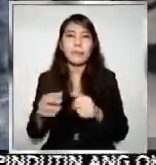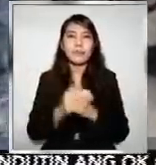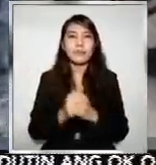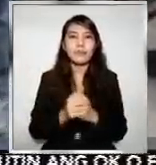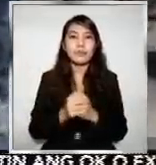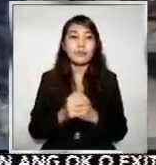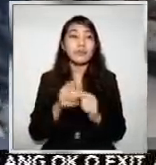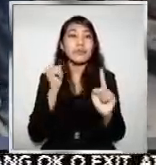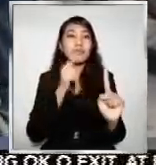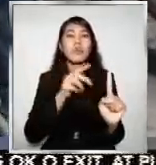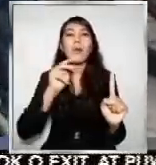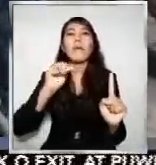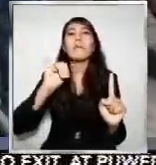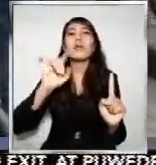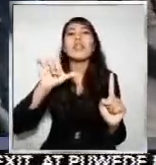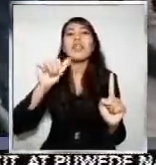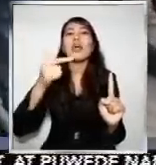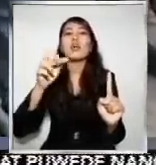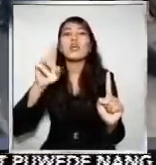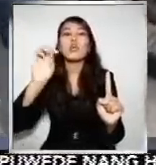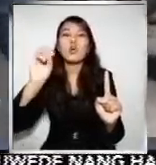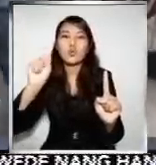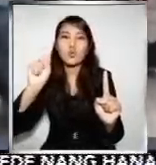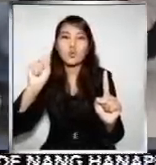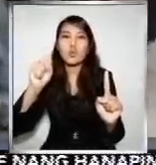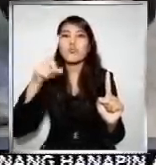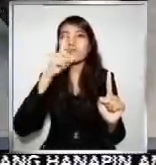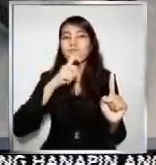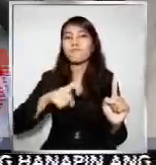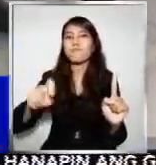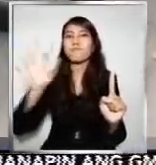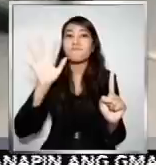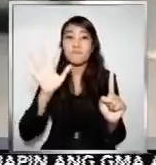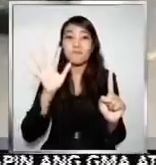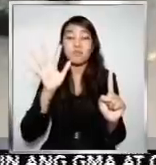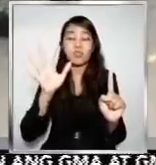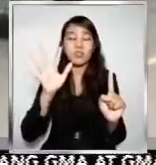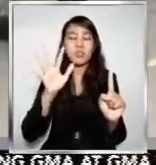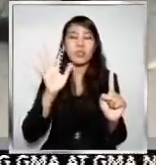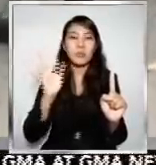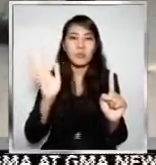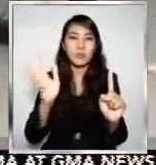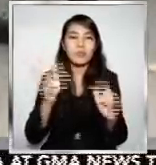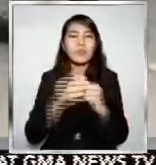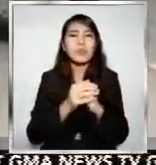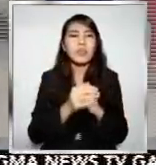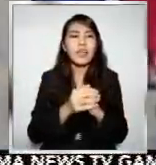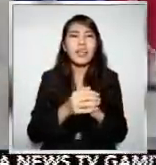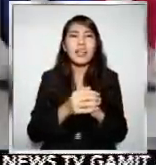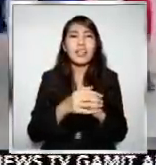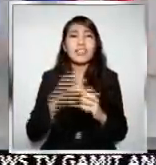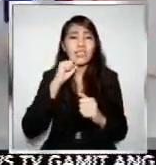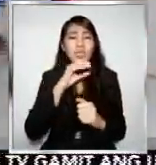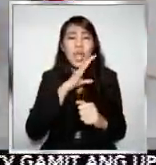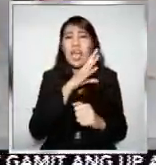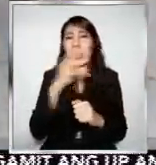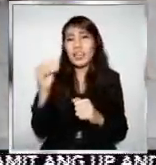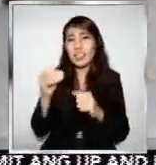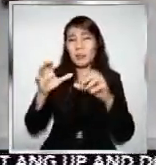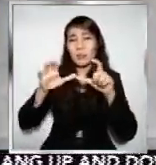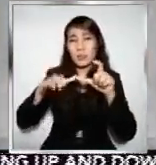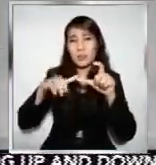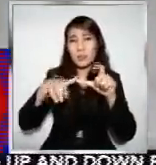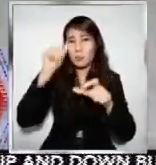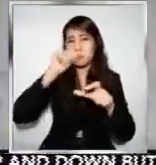Marcoleta. 75 taong gulang na siya at PWD pa, pero pumunta pa rin sa barangay hall ng San Juan. Ayon kay Taytay